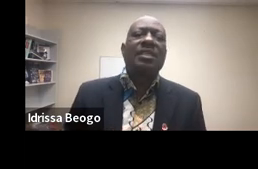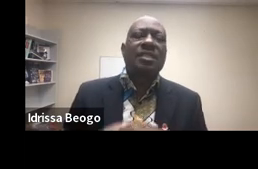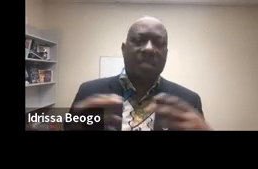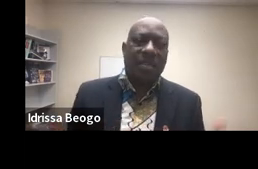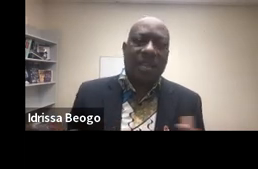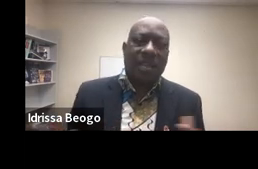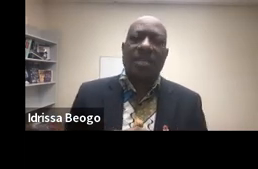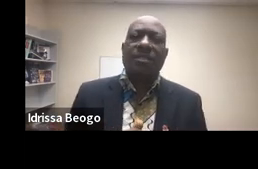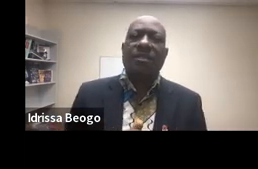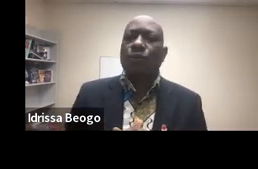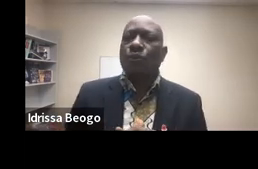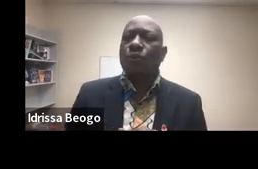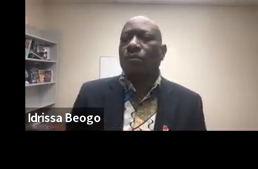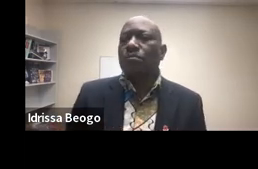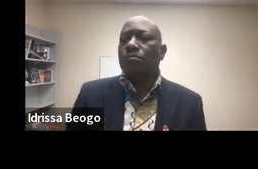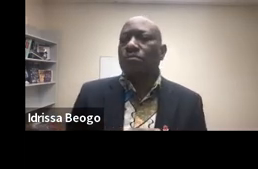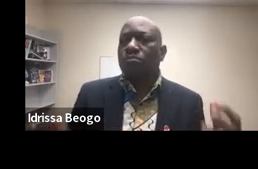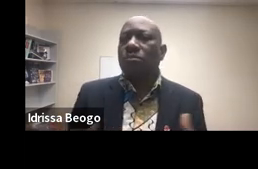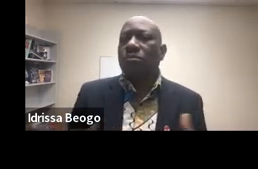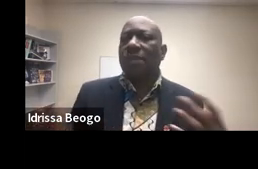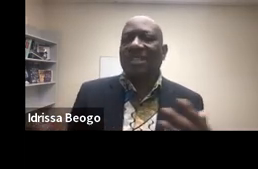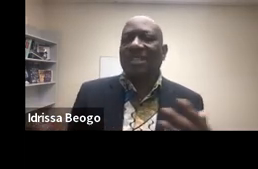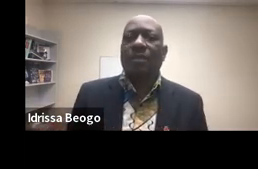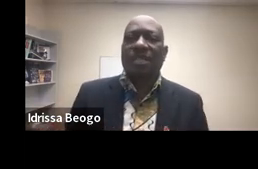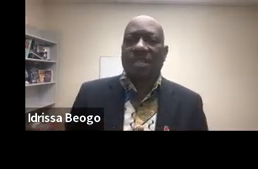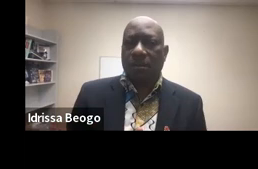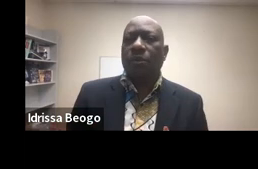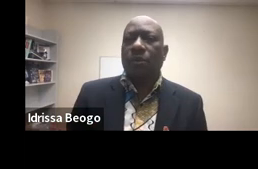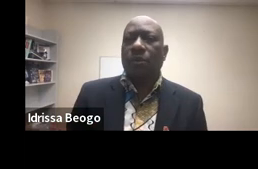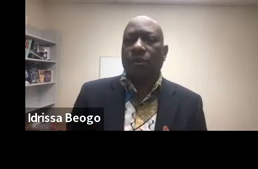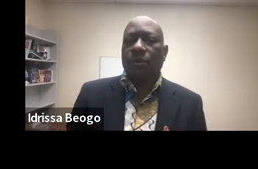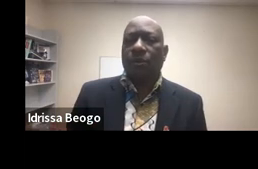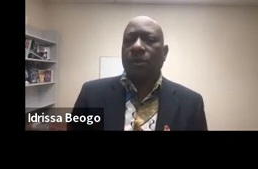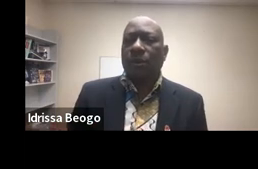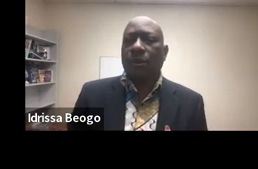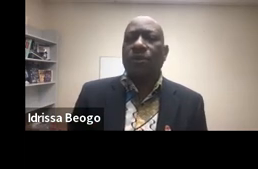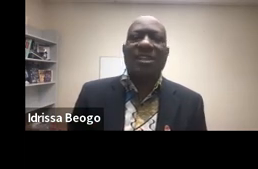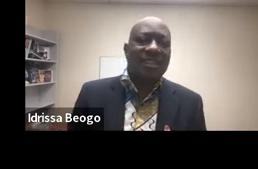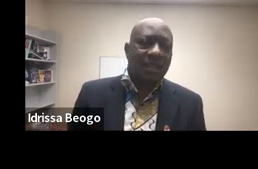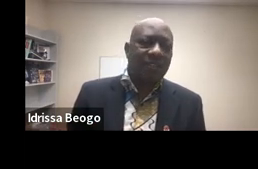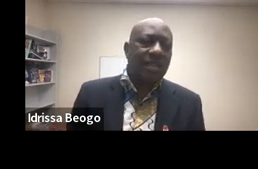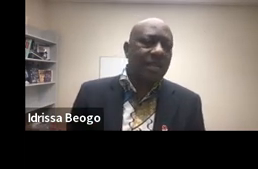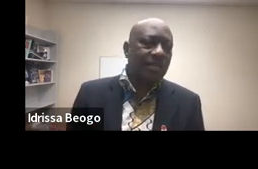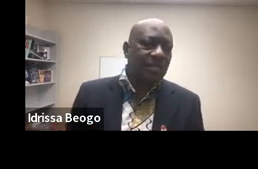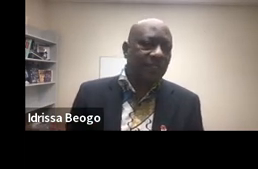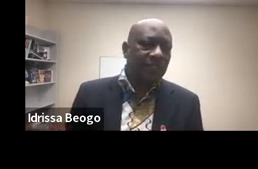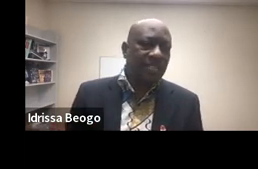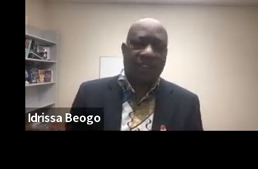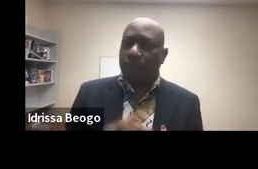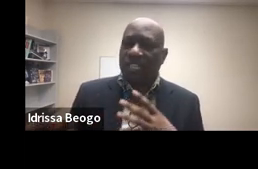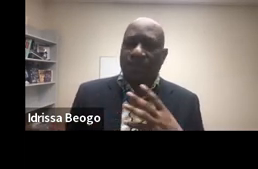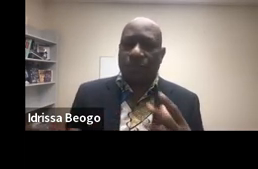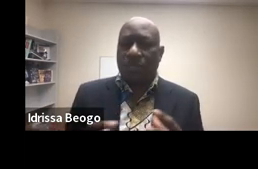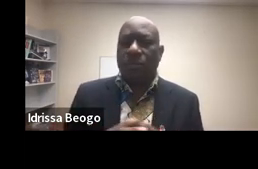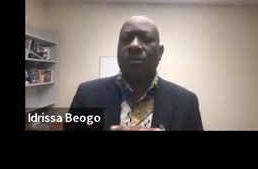objectif, c'est l'absence ou la présence d'un petit nombre de liens avec un lien